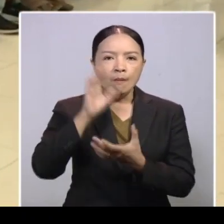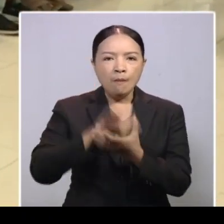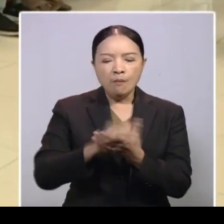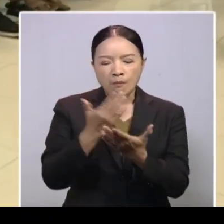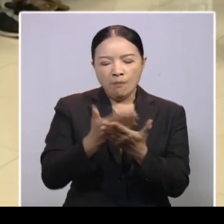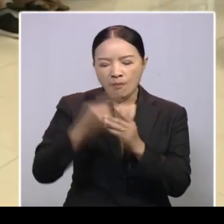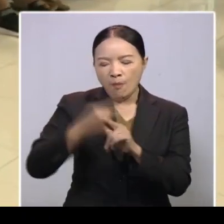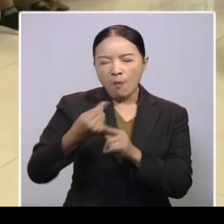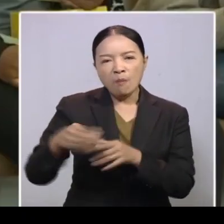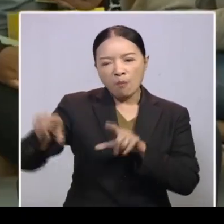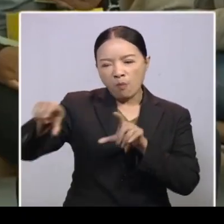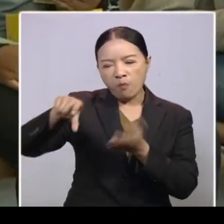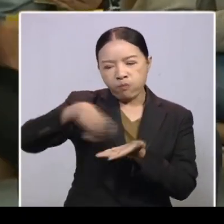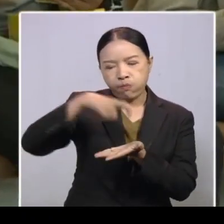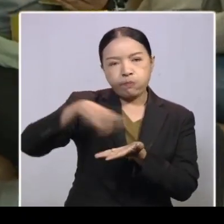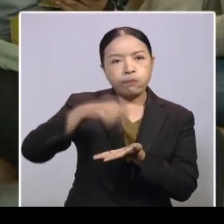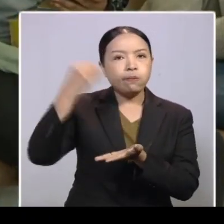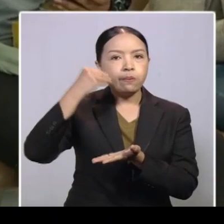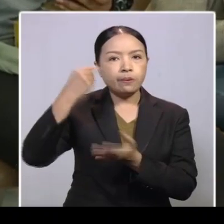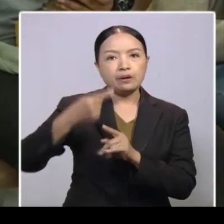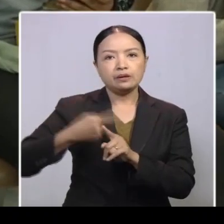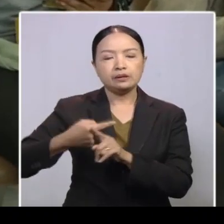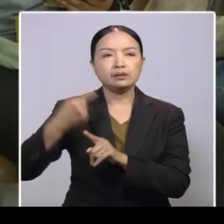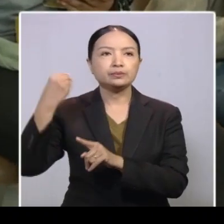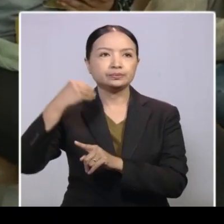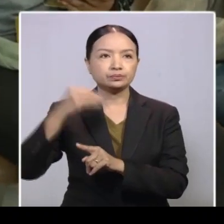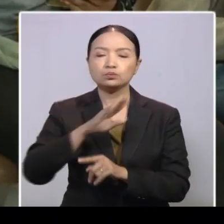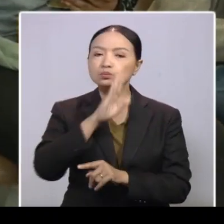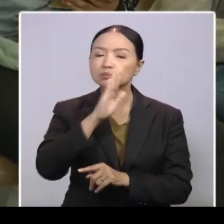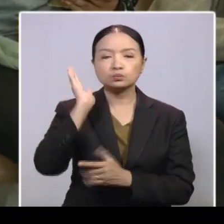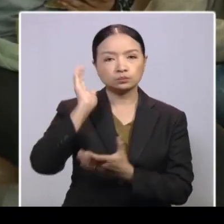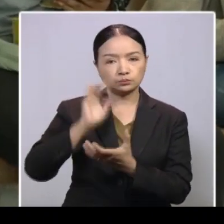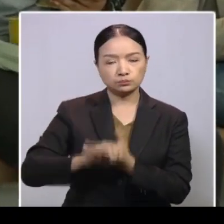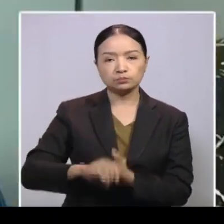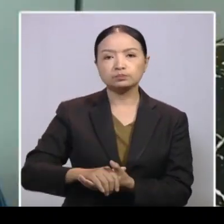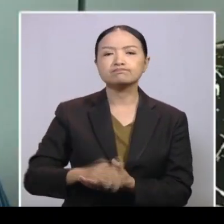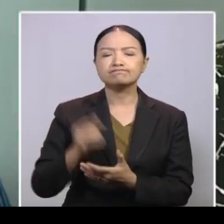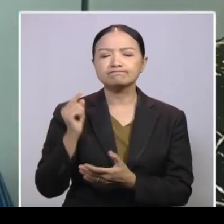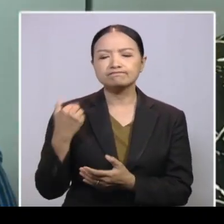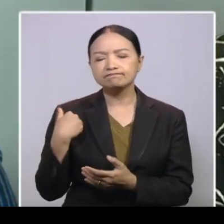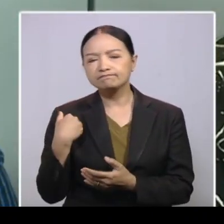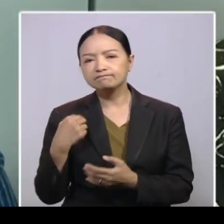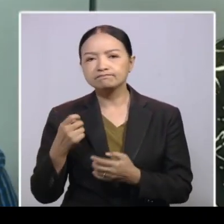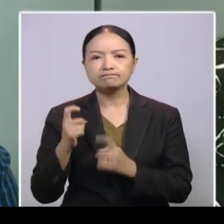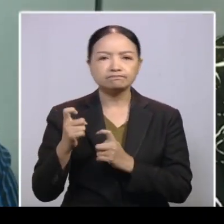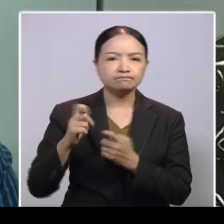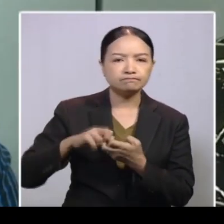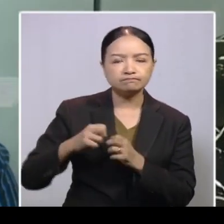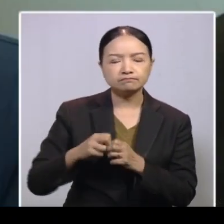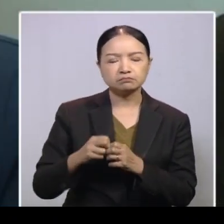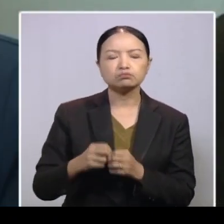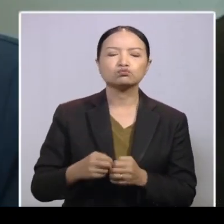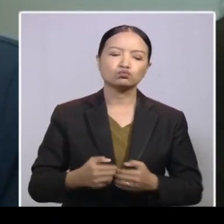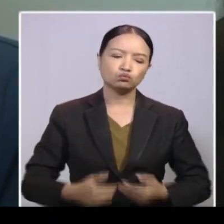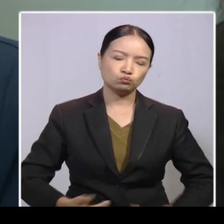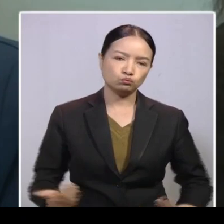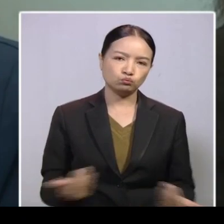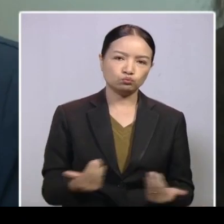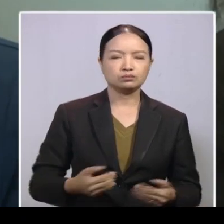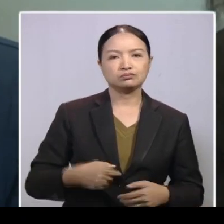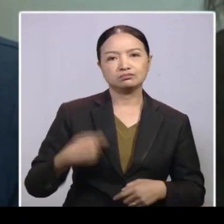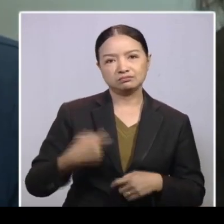ให้ทุกเดือนถ้าเกิดว่าสามีเป็นอะไรไปเนี่ยชีวิตลูกก็จะลำบากนะครับลองฟังเสียงกันดูครับ